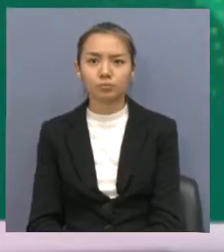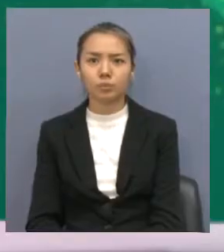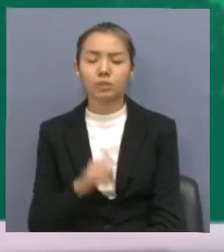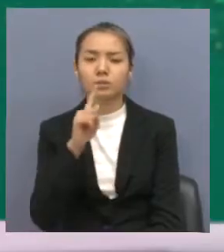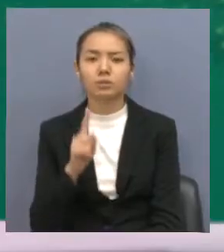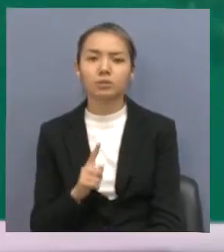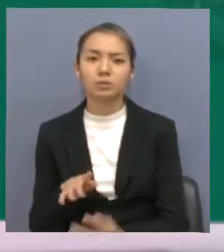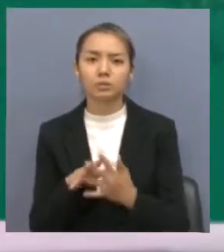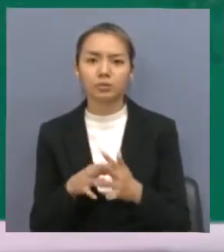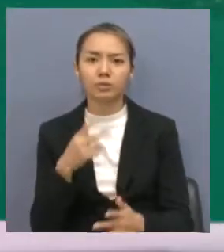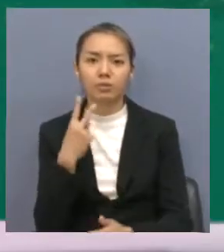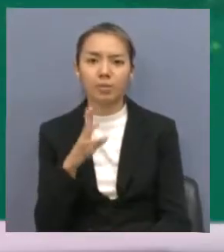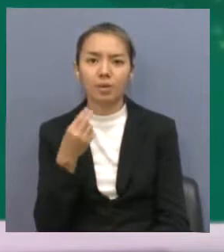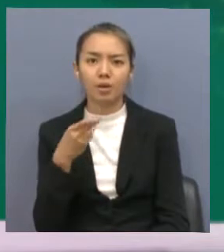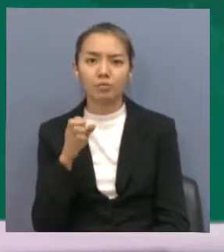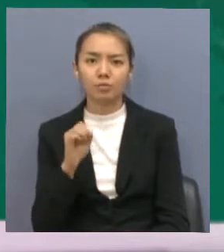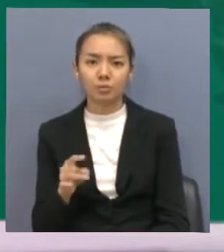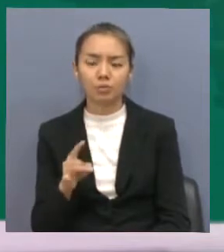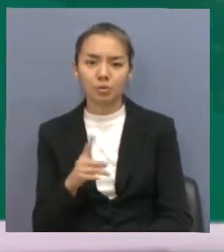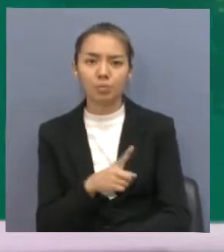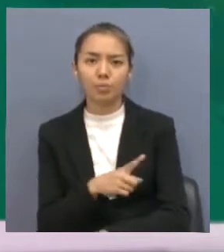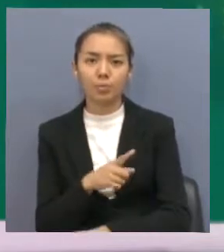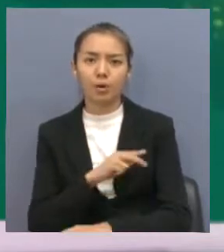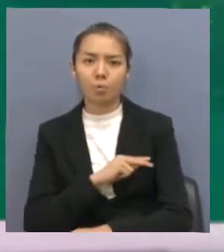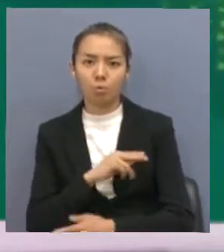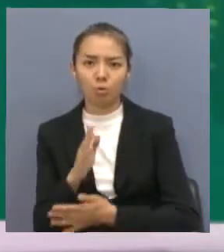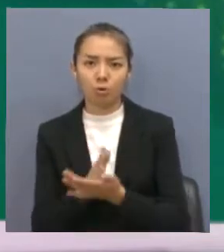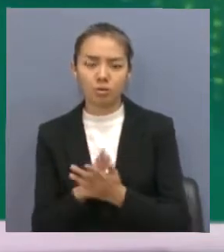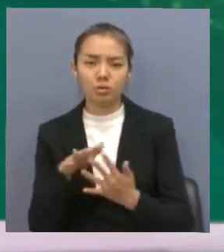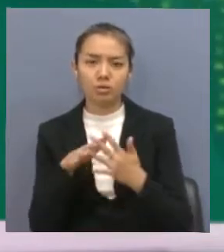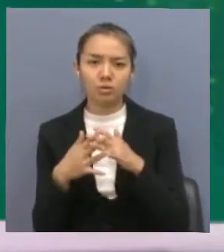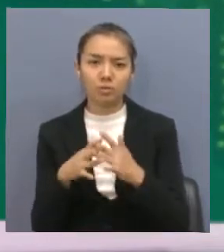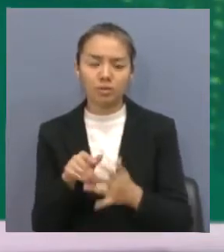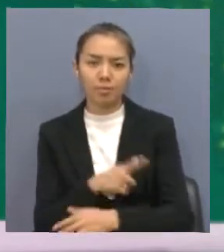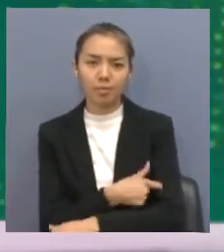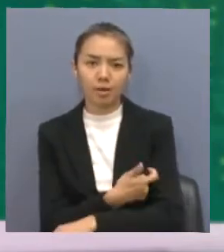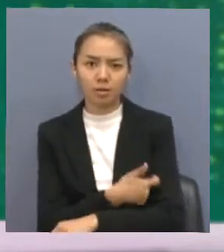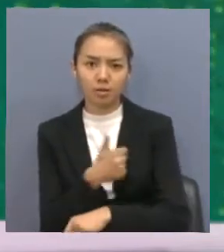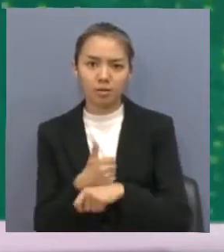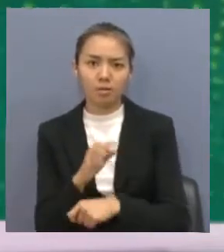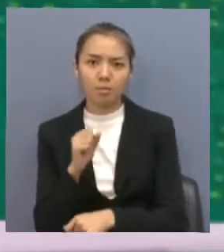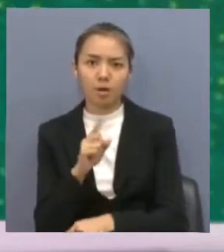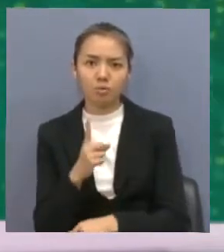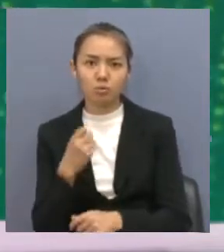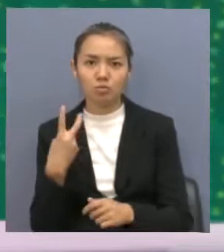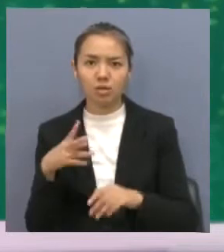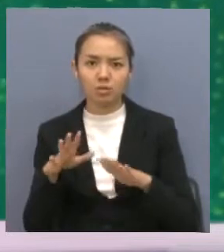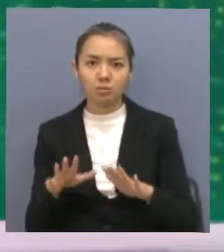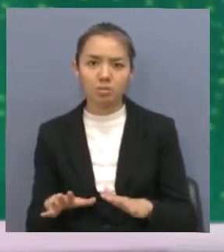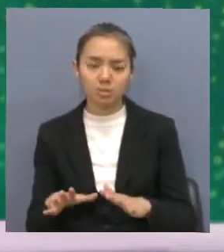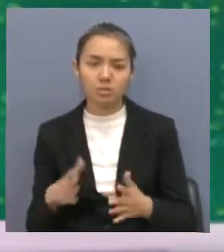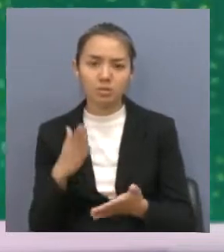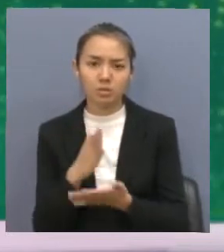Зеренді ауданында 2 провизорлық стационар жұмыс істеп тұр. Оның бірі аудандық аурухананың базасындағы 120 орындық